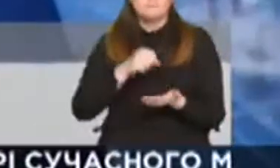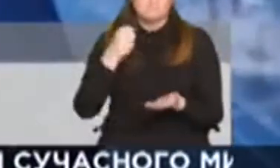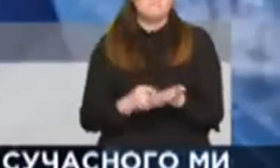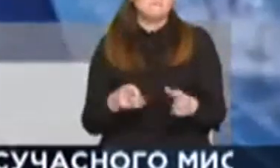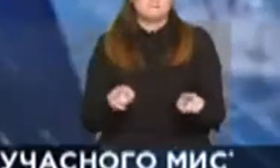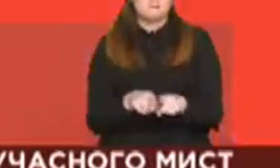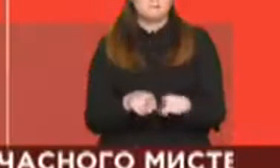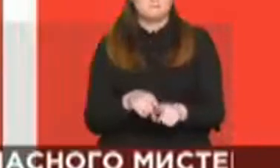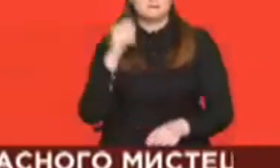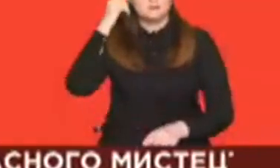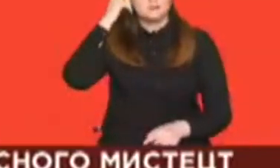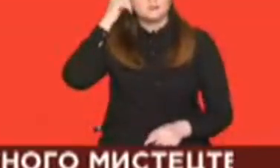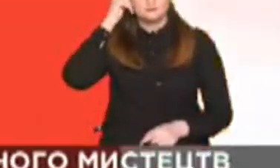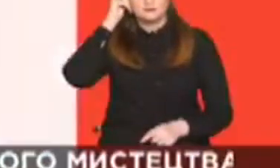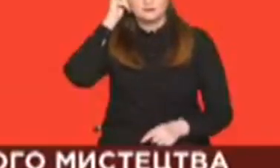втримався.